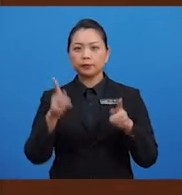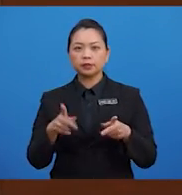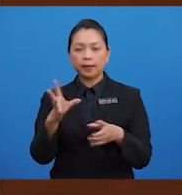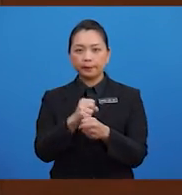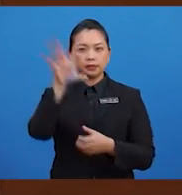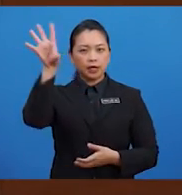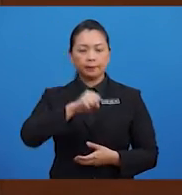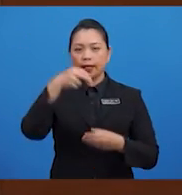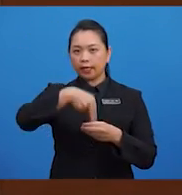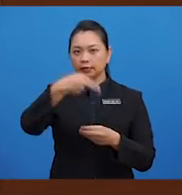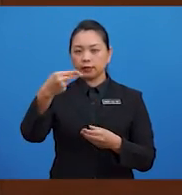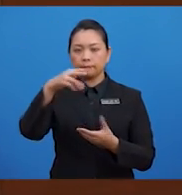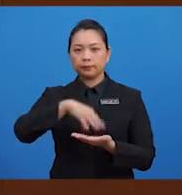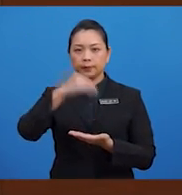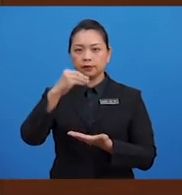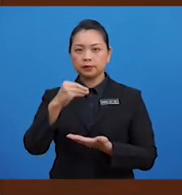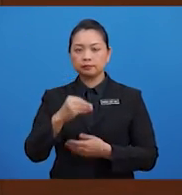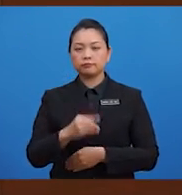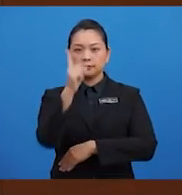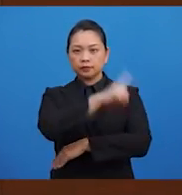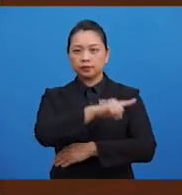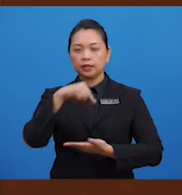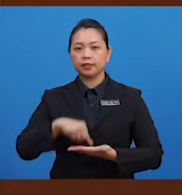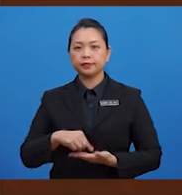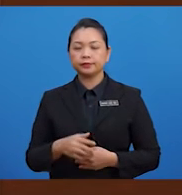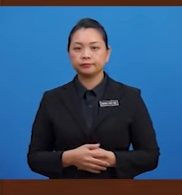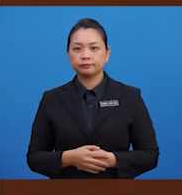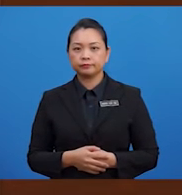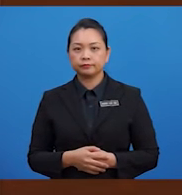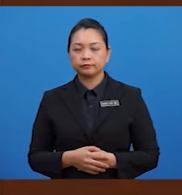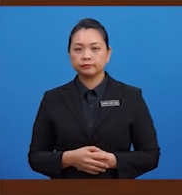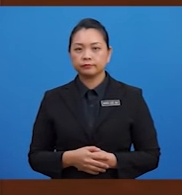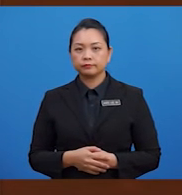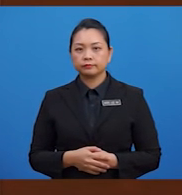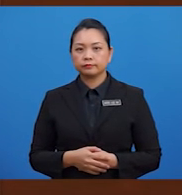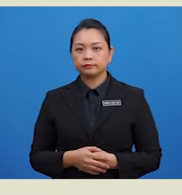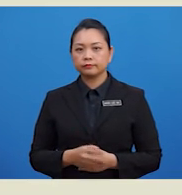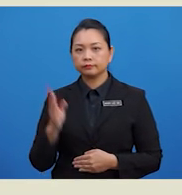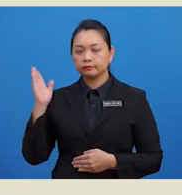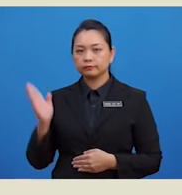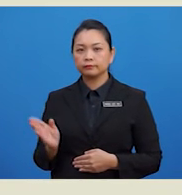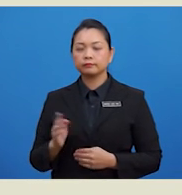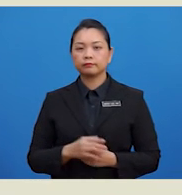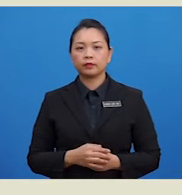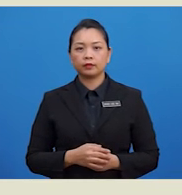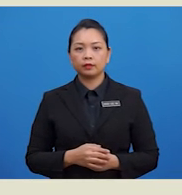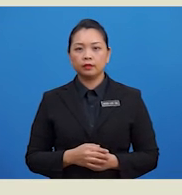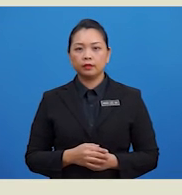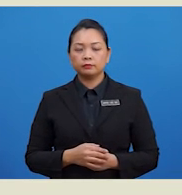dapat mencapai hasil pembelajaran yang telah dinyatakan di atas, iaitu